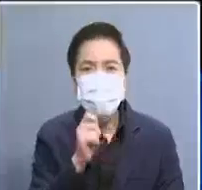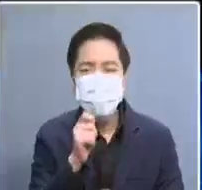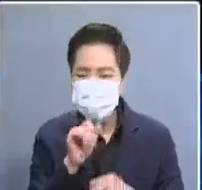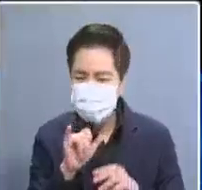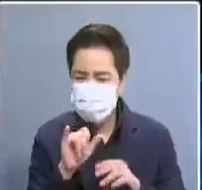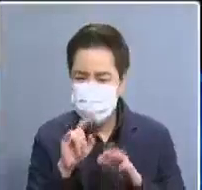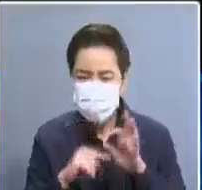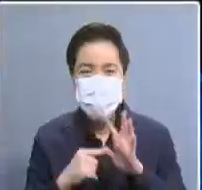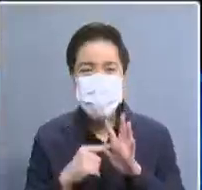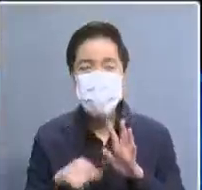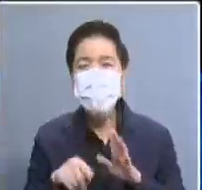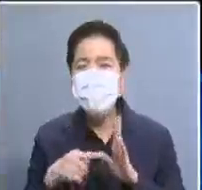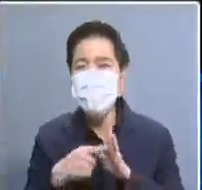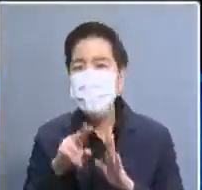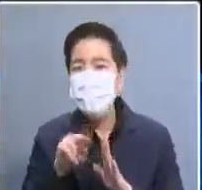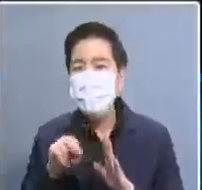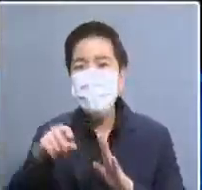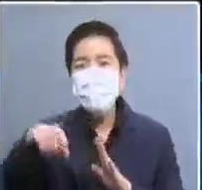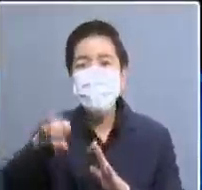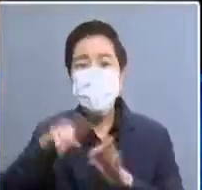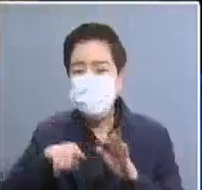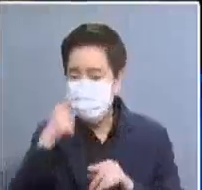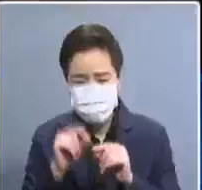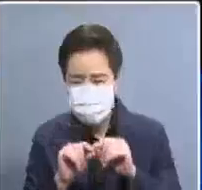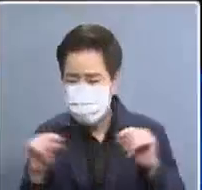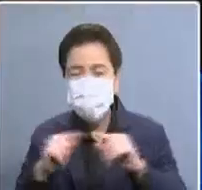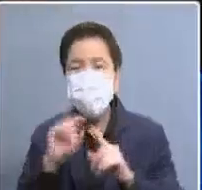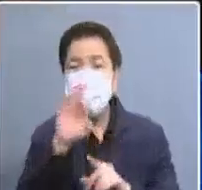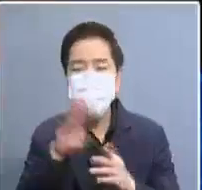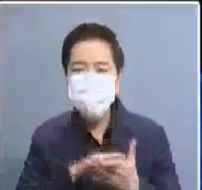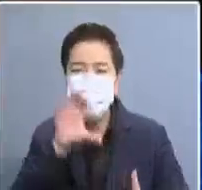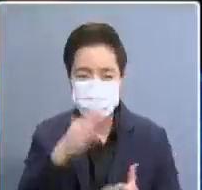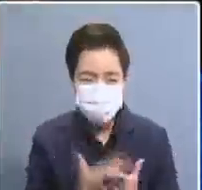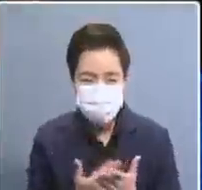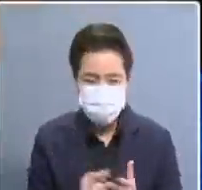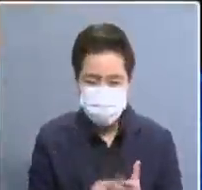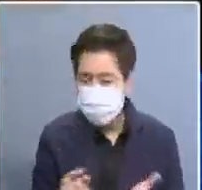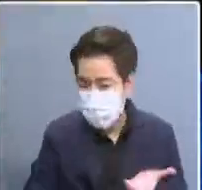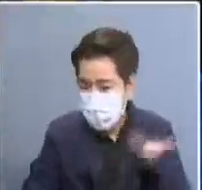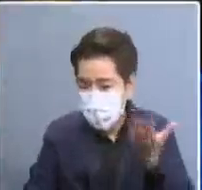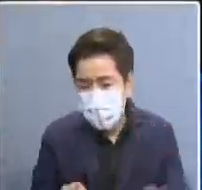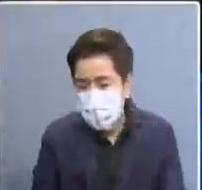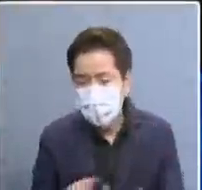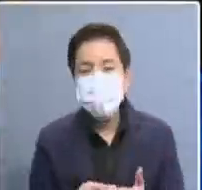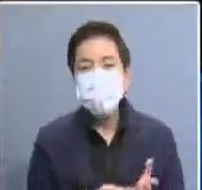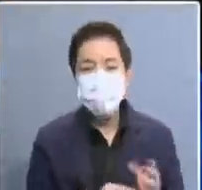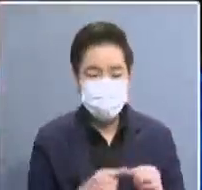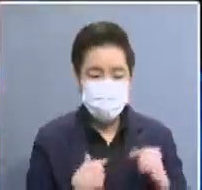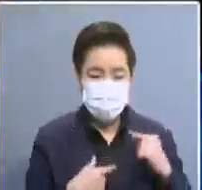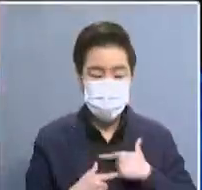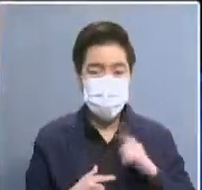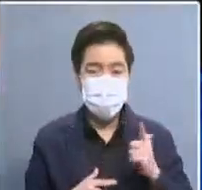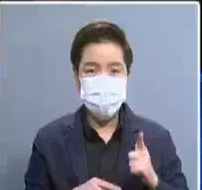นะฮะก็มีคนเข้ามาประมูลทองรูปพรรณน้ำหนัก 1สลึงในราคา 4550บาทแล้วก็มีการขอซื้อทอง